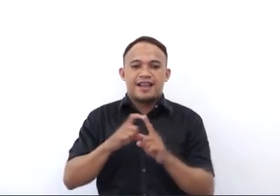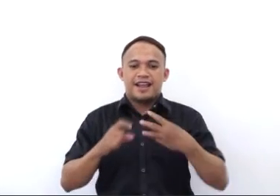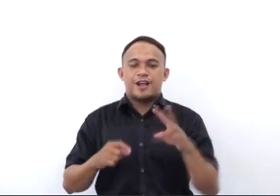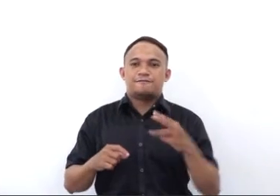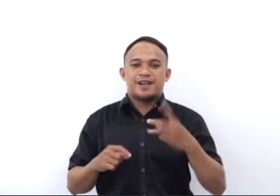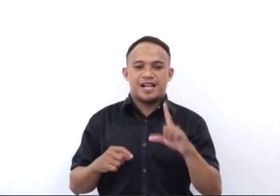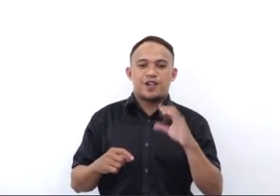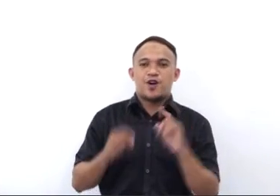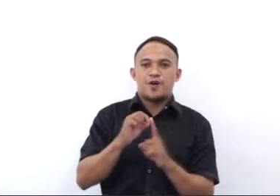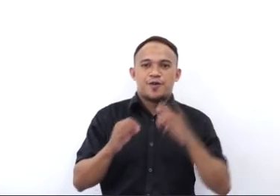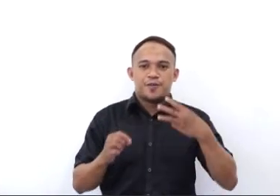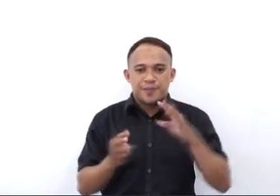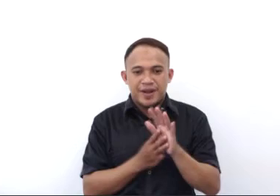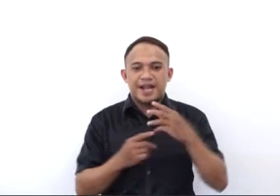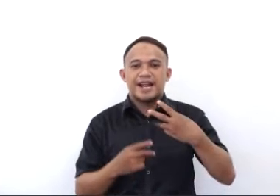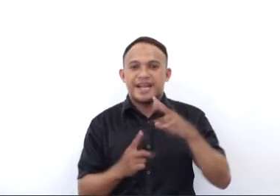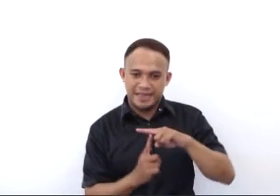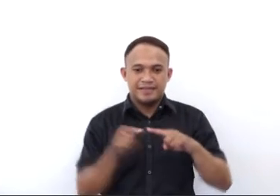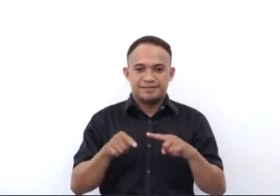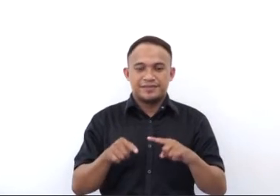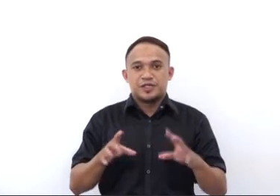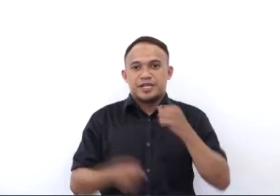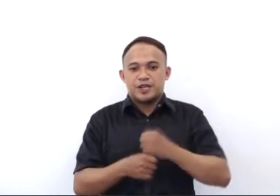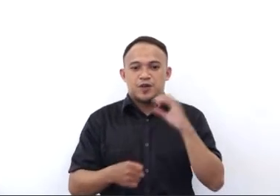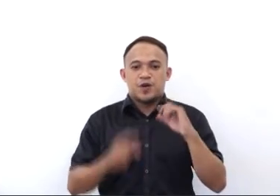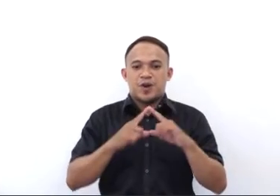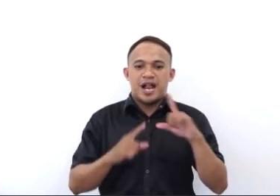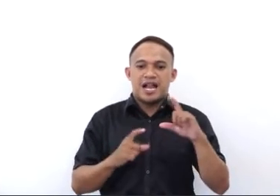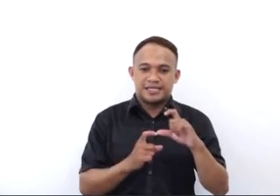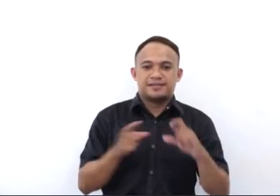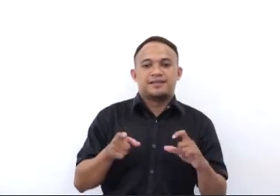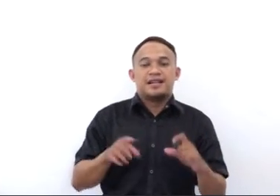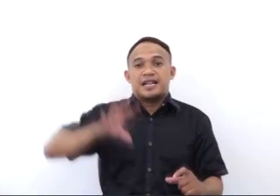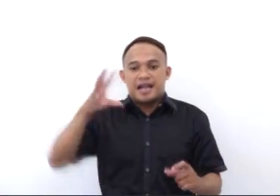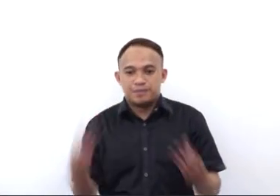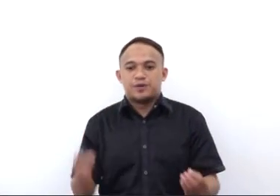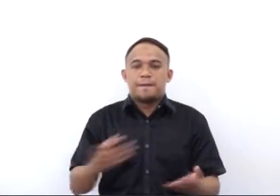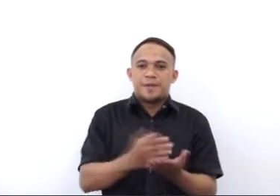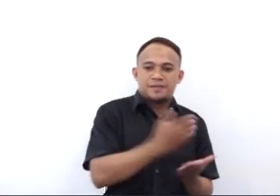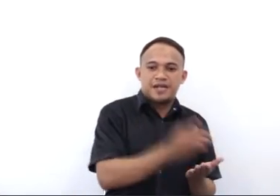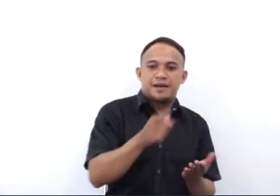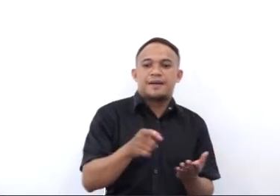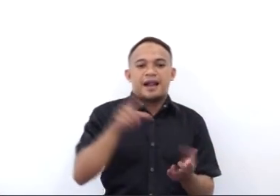Sustainable Development Goals Desa sebagai bagian